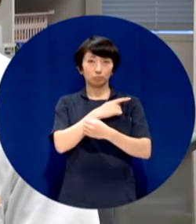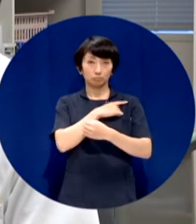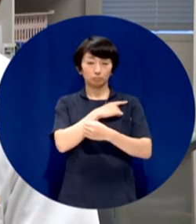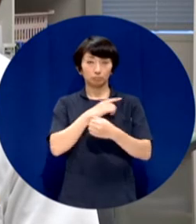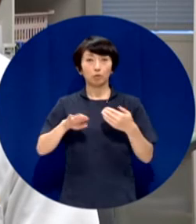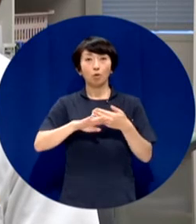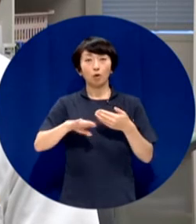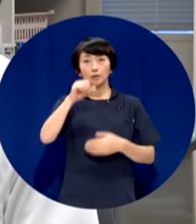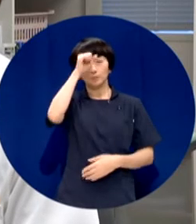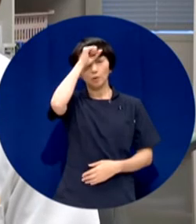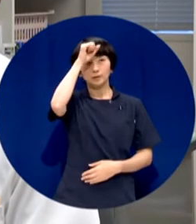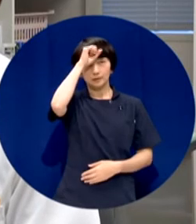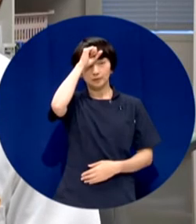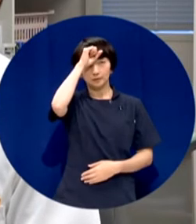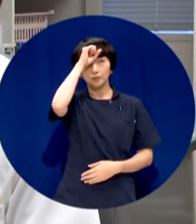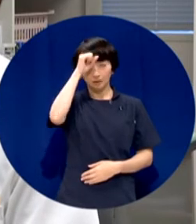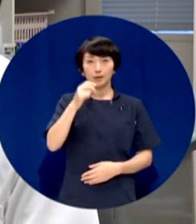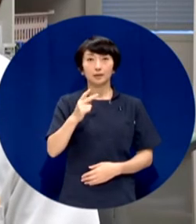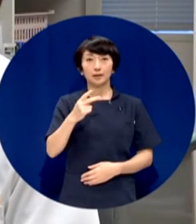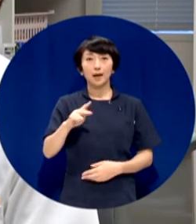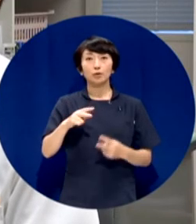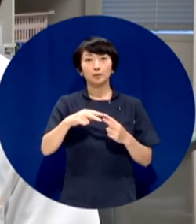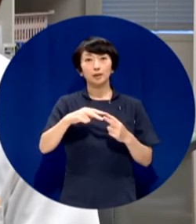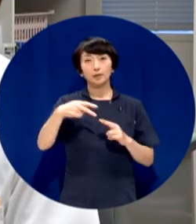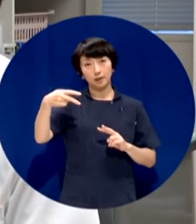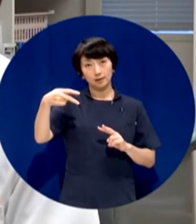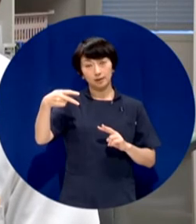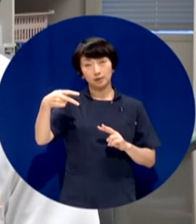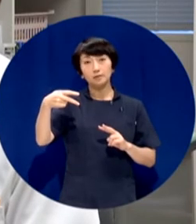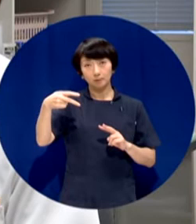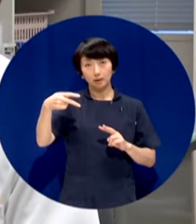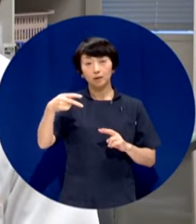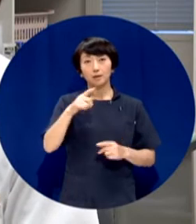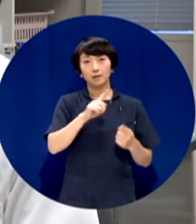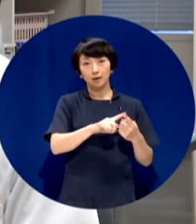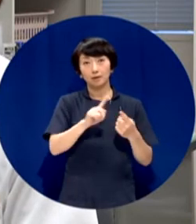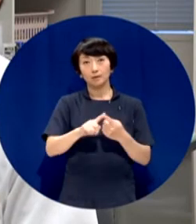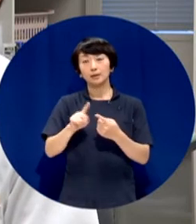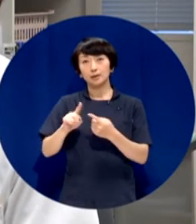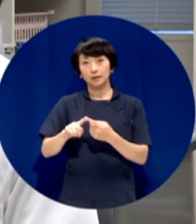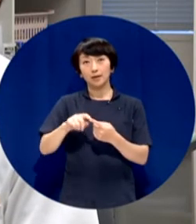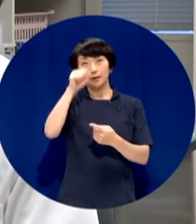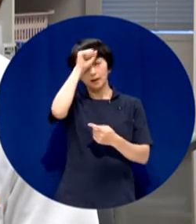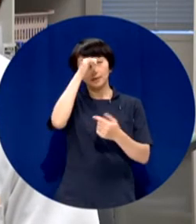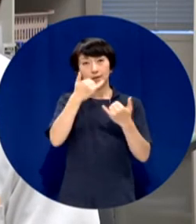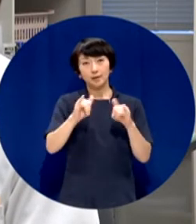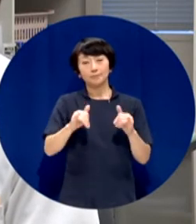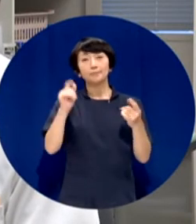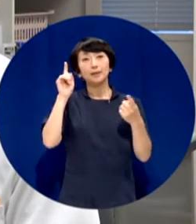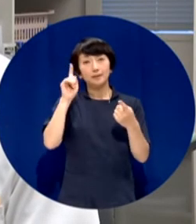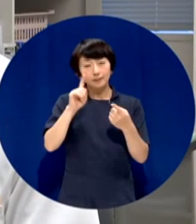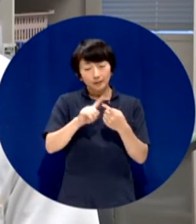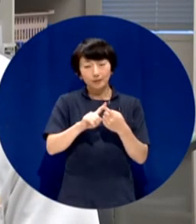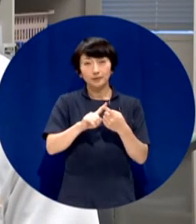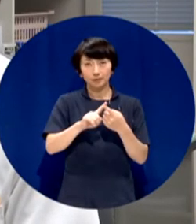のようなご病気を持っているか、がん遺伝子の発現状況などに合わせて患者さんそれ